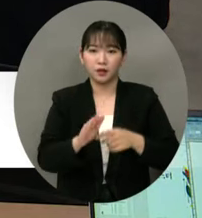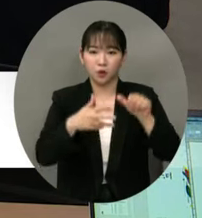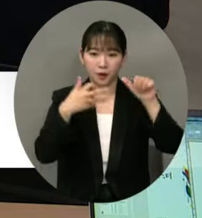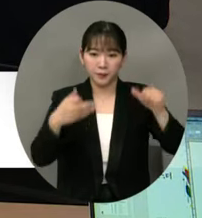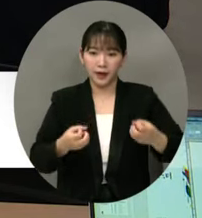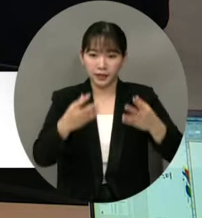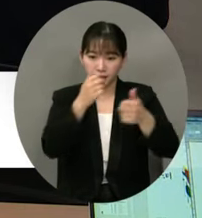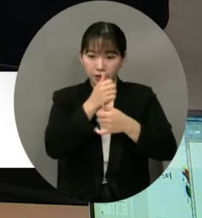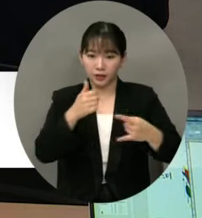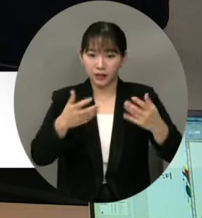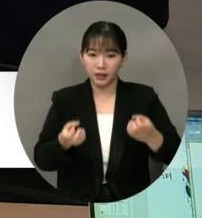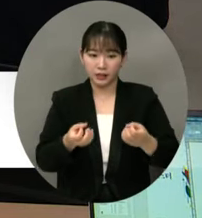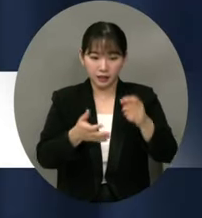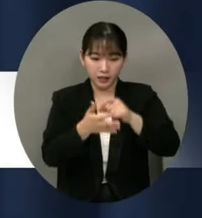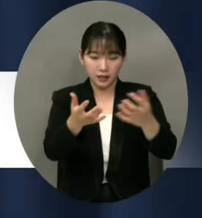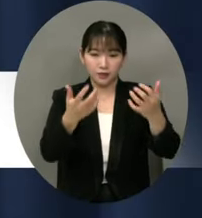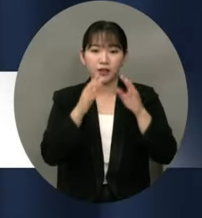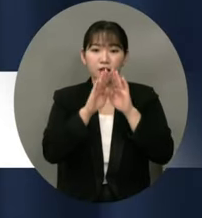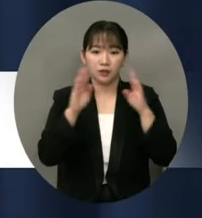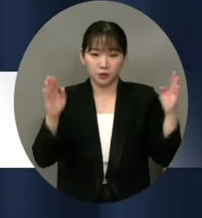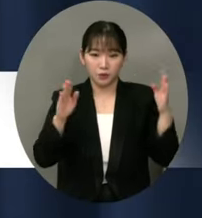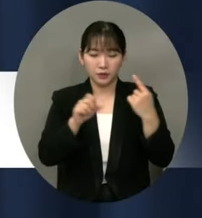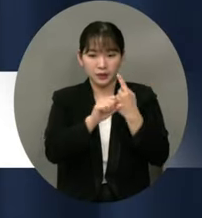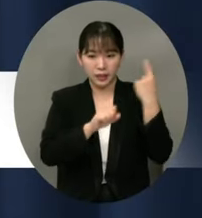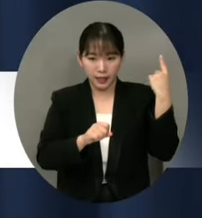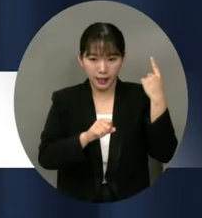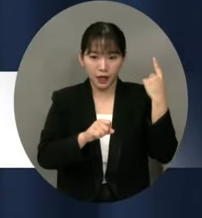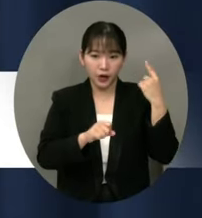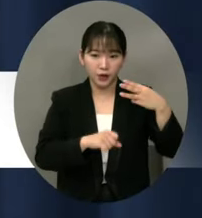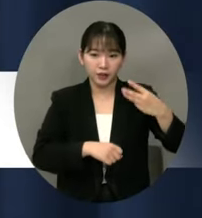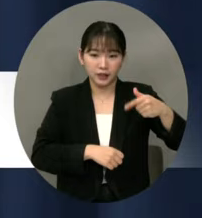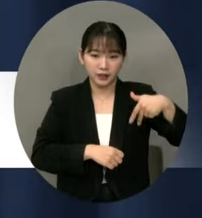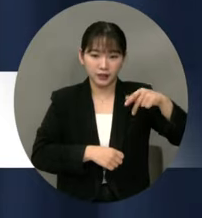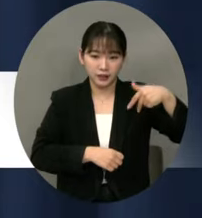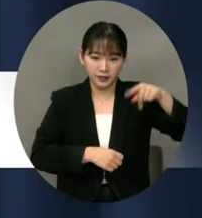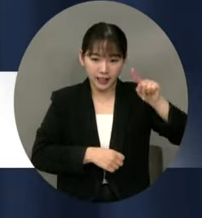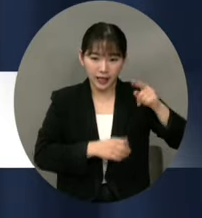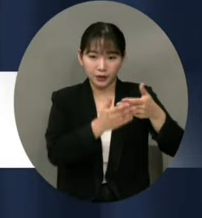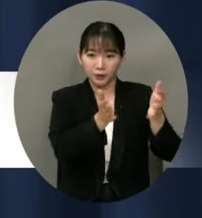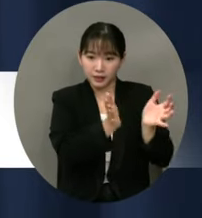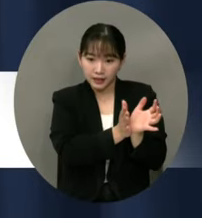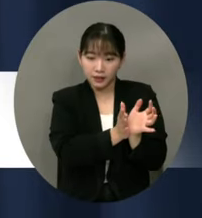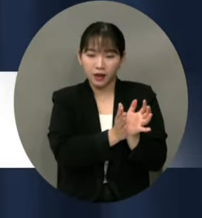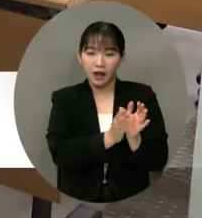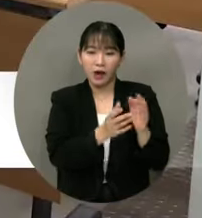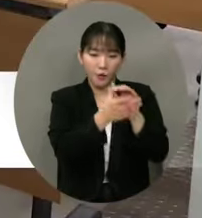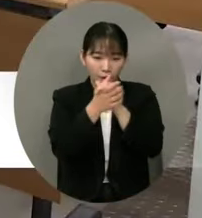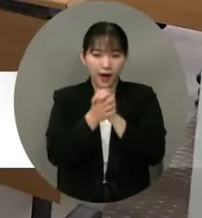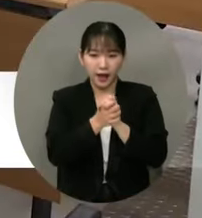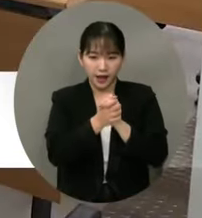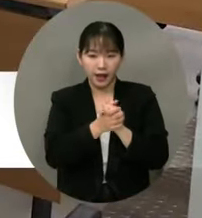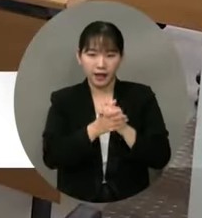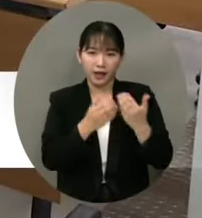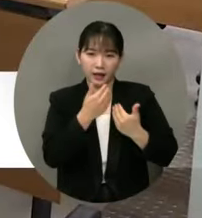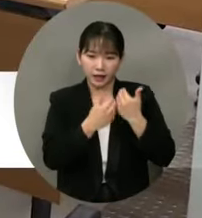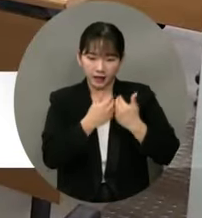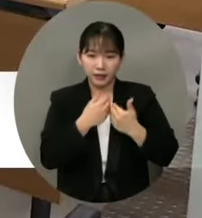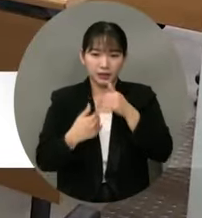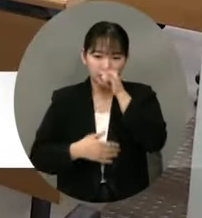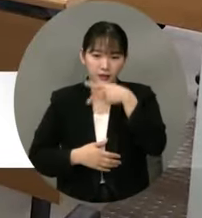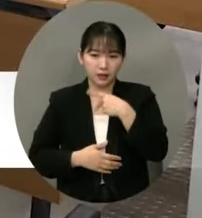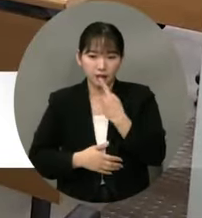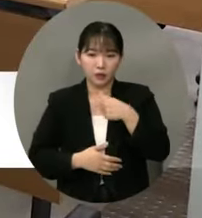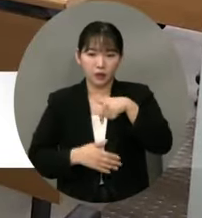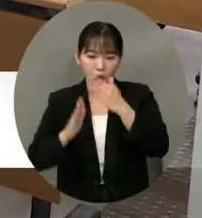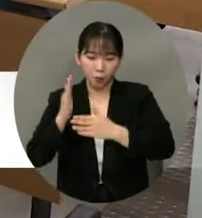5.18 행사위는 기자회견을 열고 지난해 특전사 동지회와 화해 선언을 해서 갈등을 빚어온 공법 3단체와